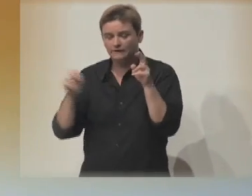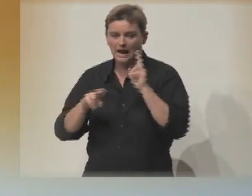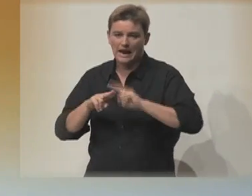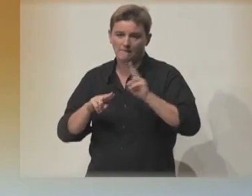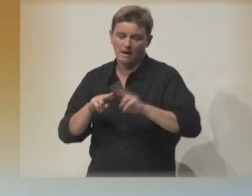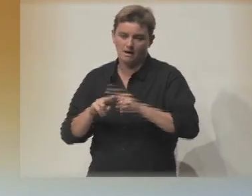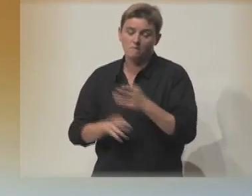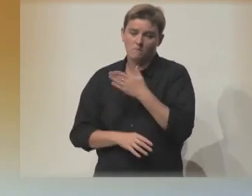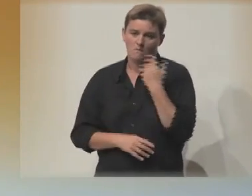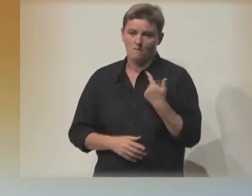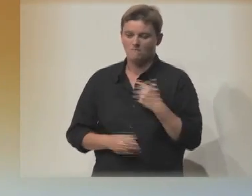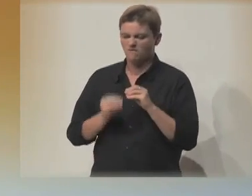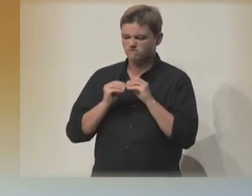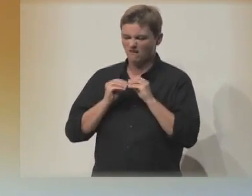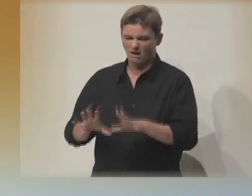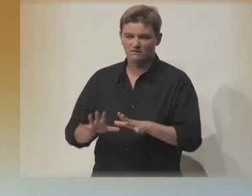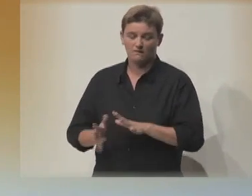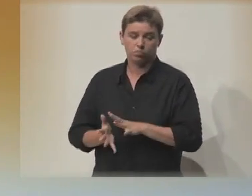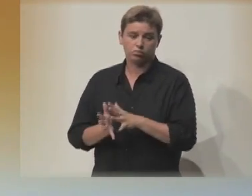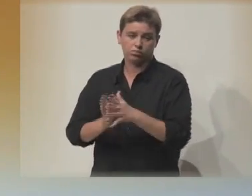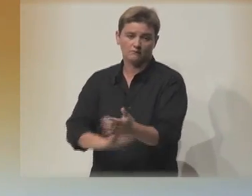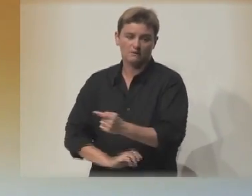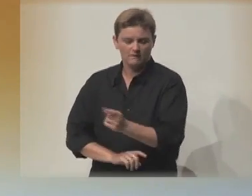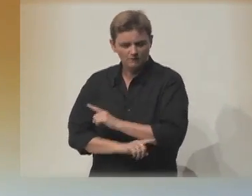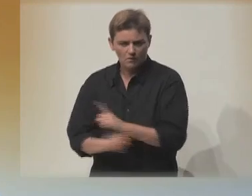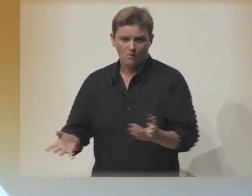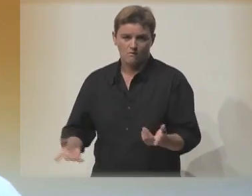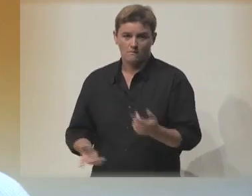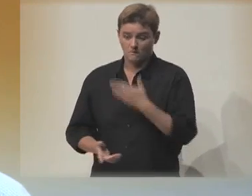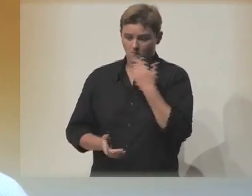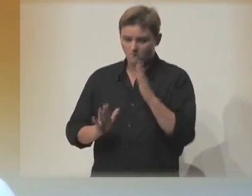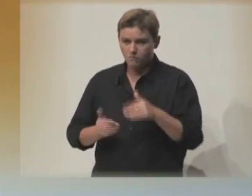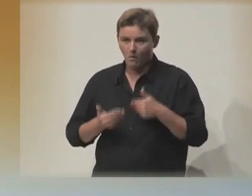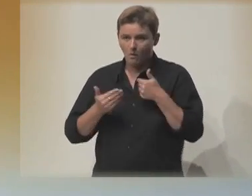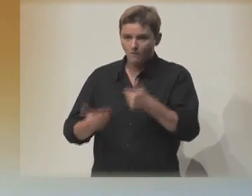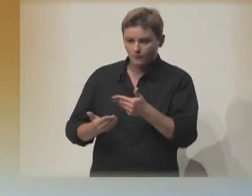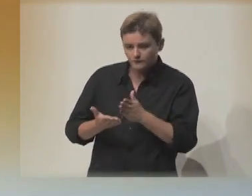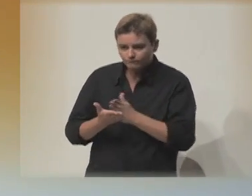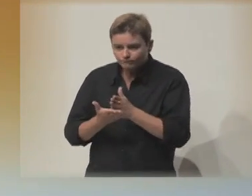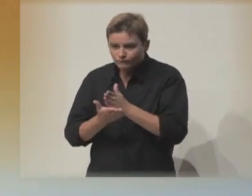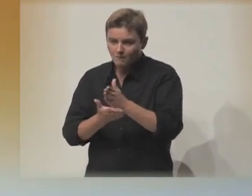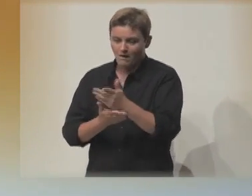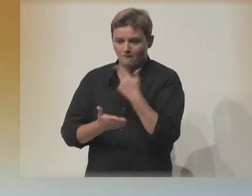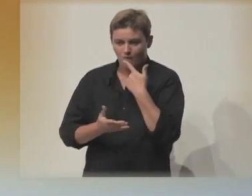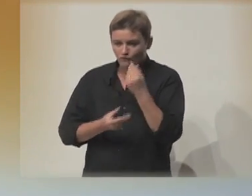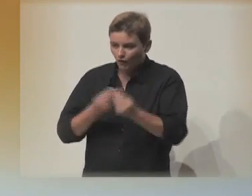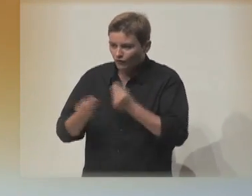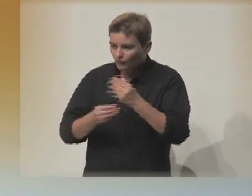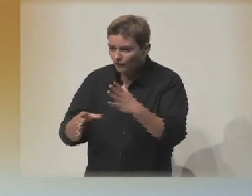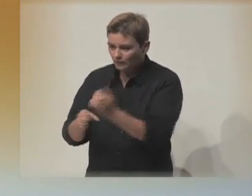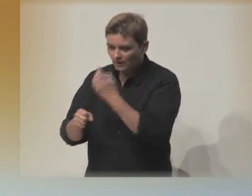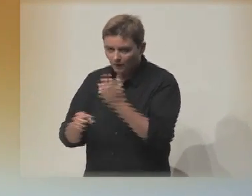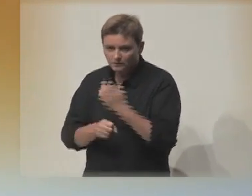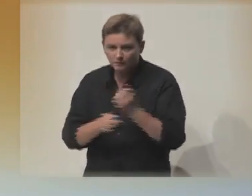laisser pourrir, proposer un chemin qui permettrait d'obtenir ce, à mon avis,